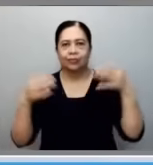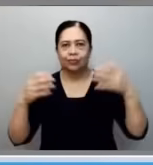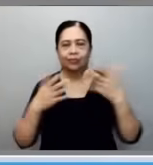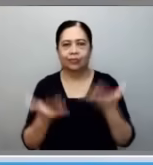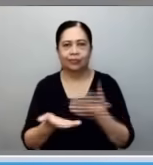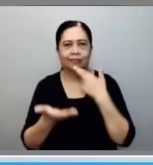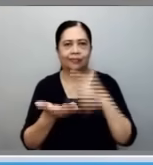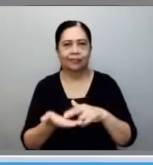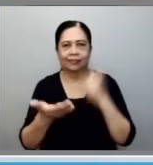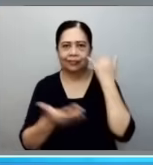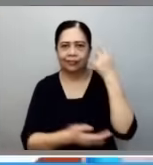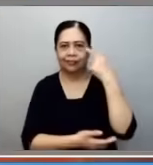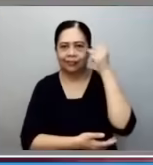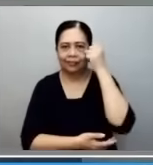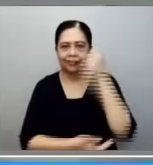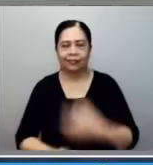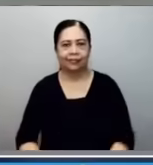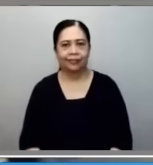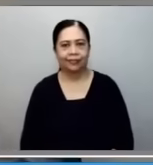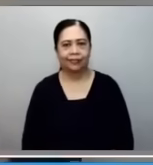JP Soriano.